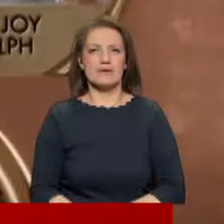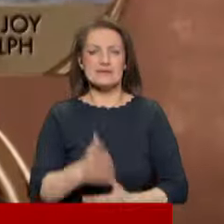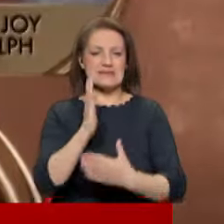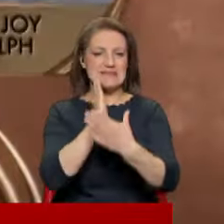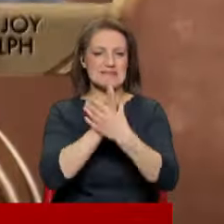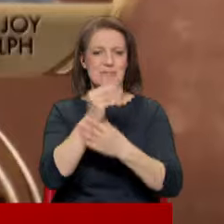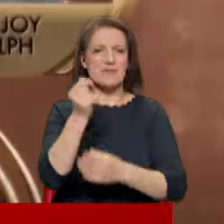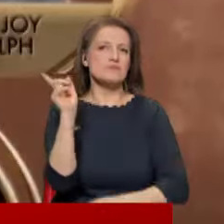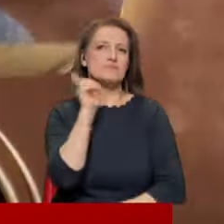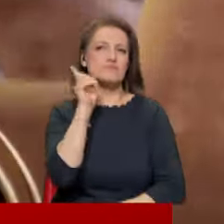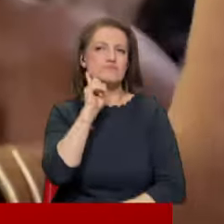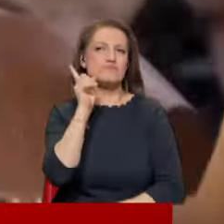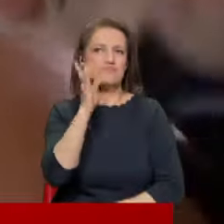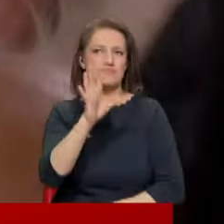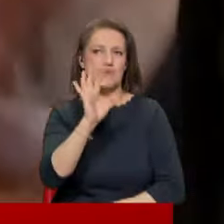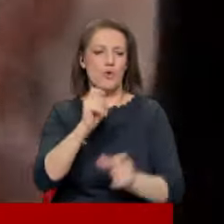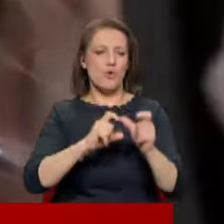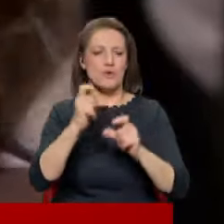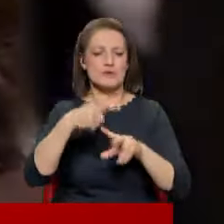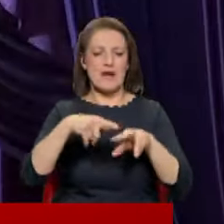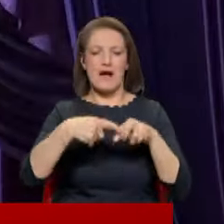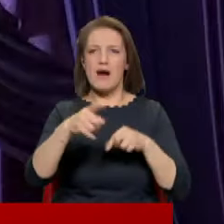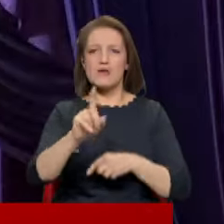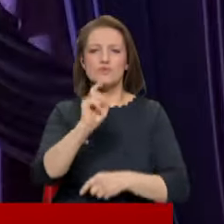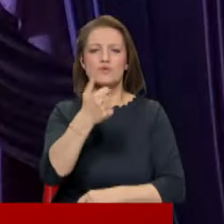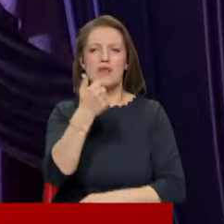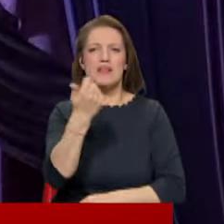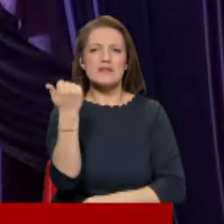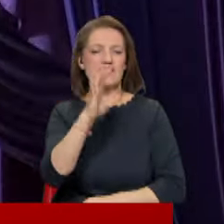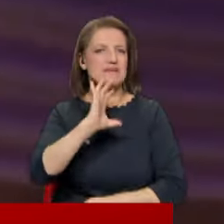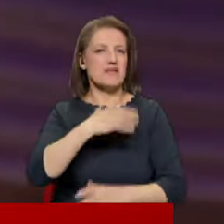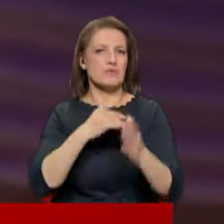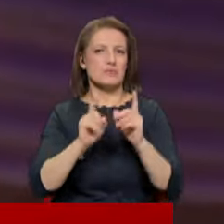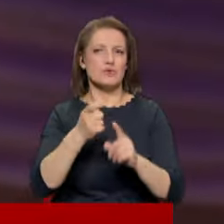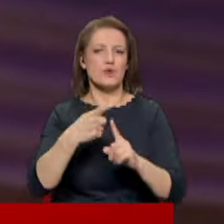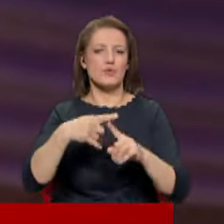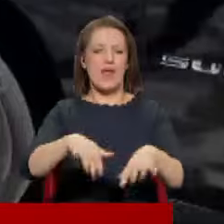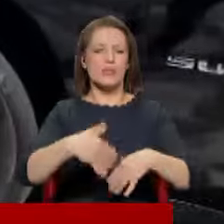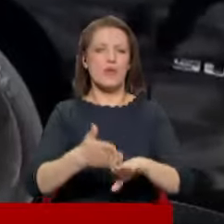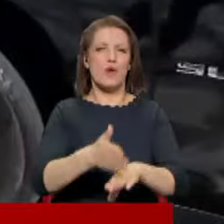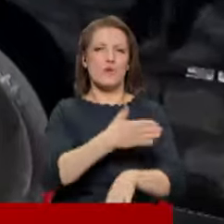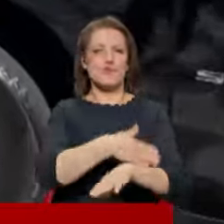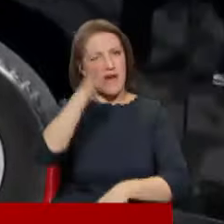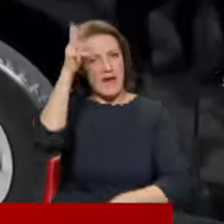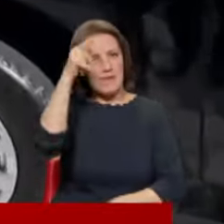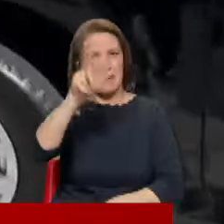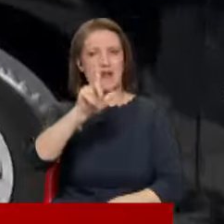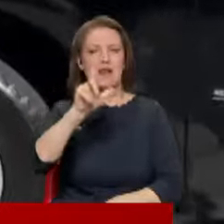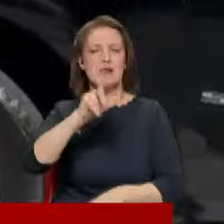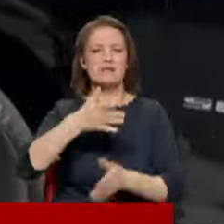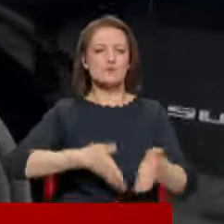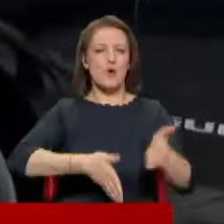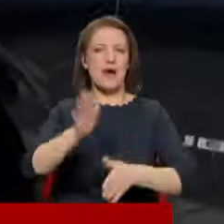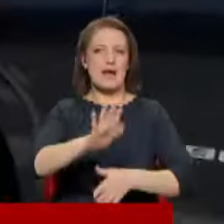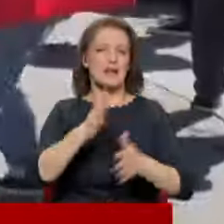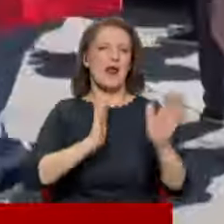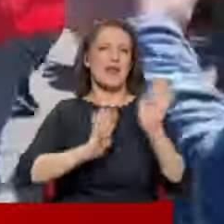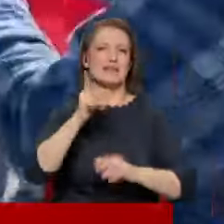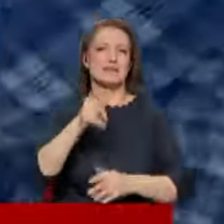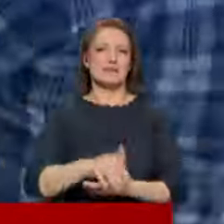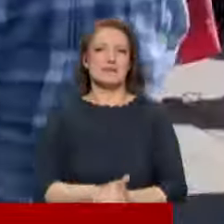Sinemanın en prestijli ödülü Oscar 96. kez sahiplerini buldu. Törenden önce Amerika Birleşik Devletleri'nin Los Angeles sokakları